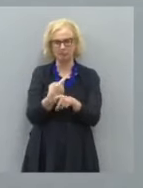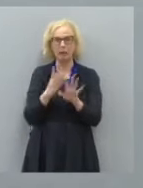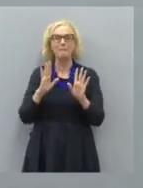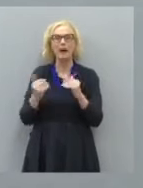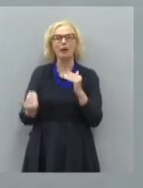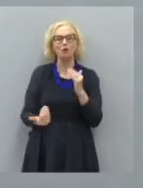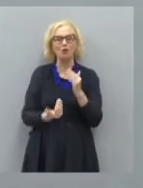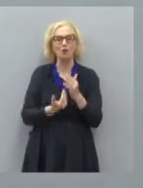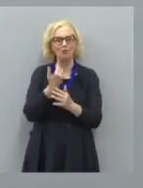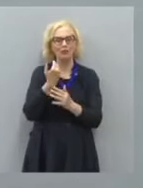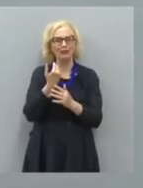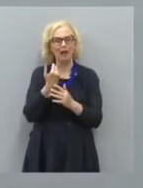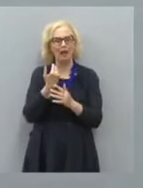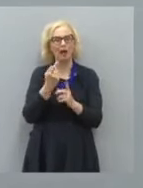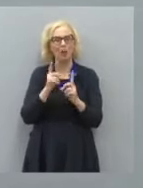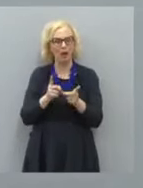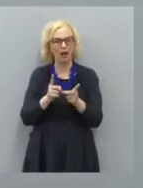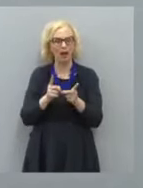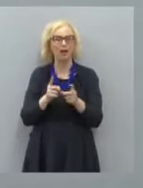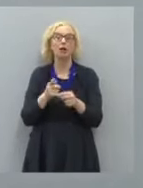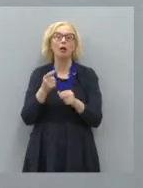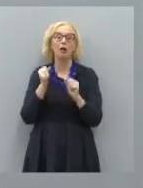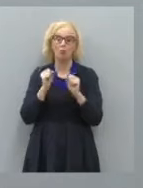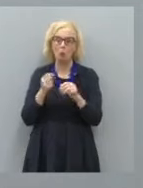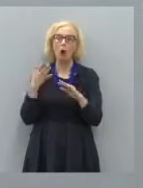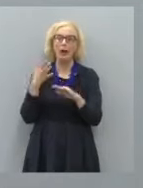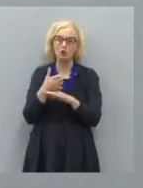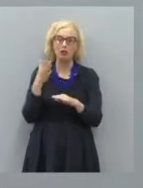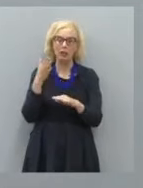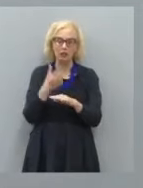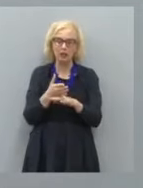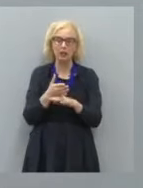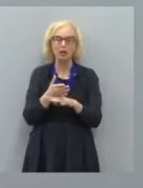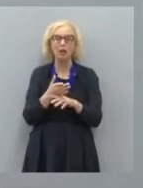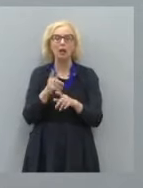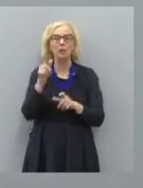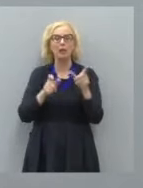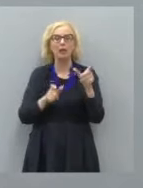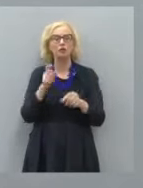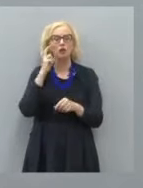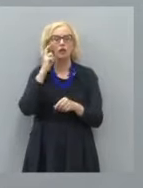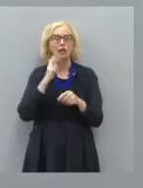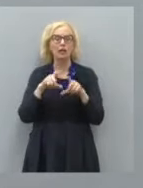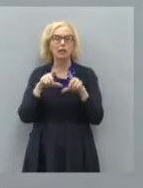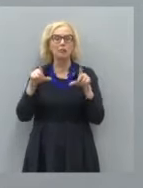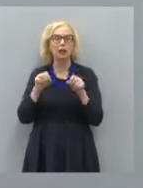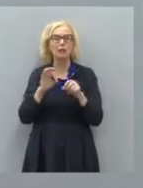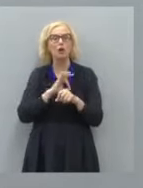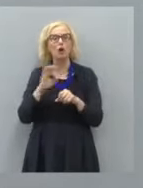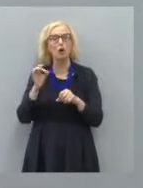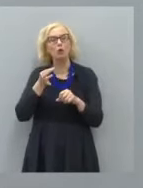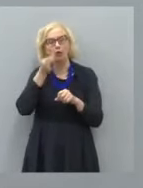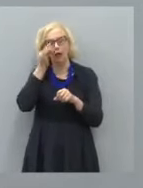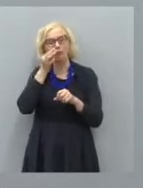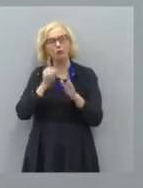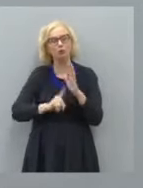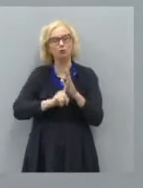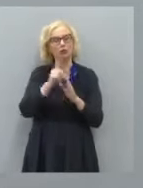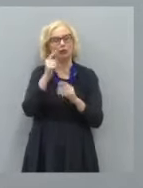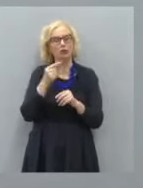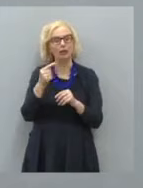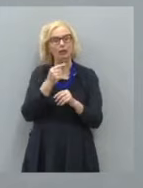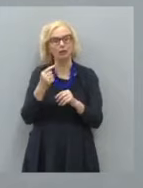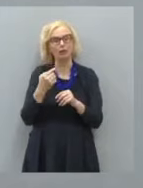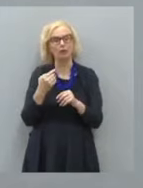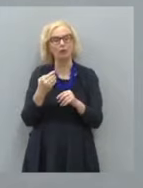novità è che potranno accedere coloro che avranno il green pass oppure un tampone negativo effettuato nelle ultime